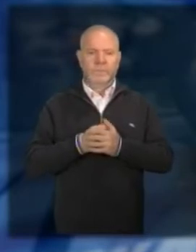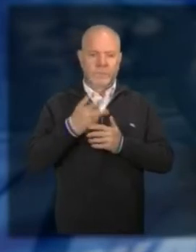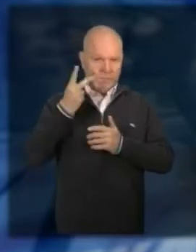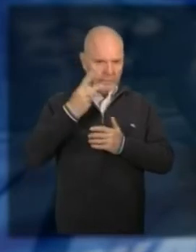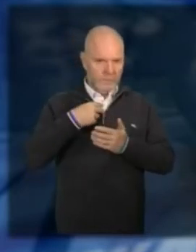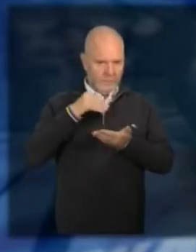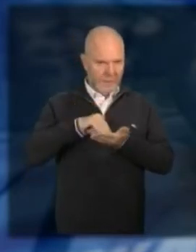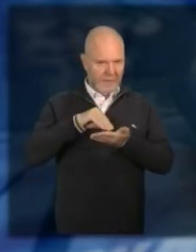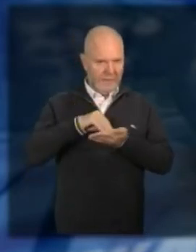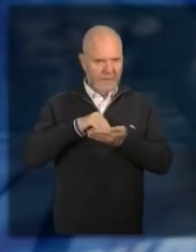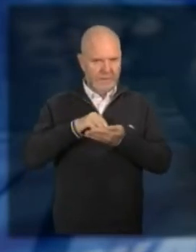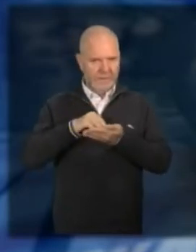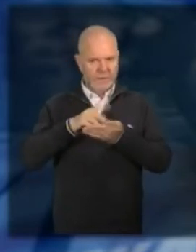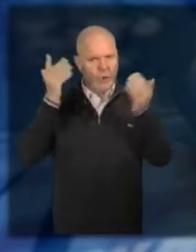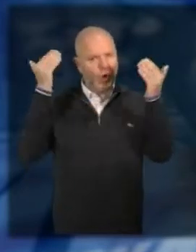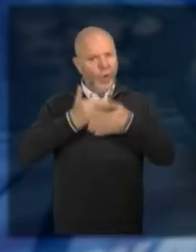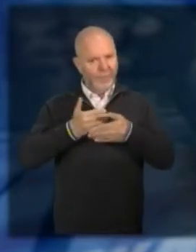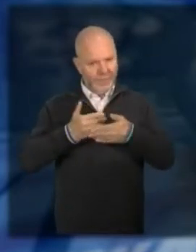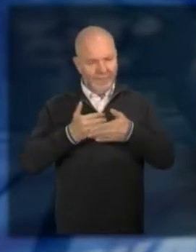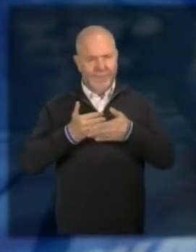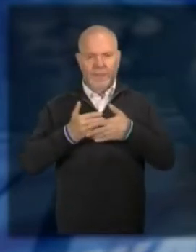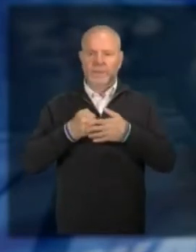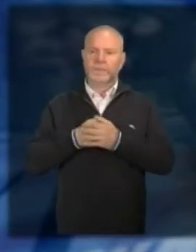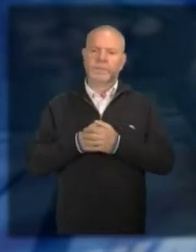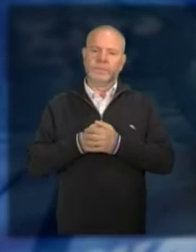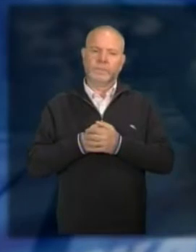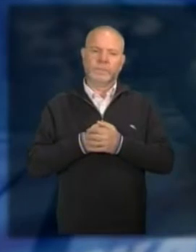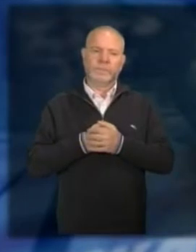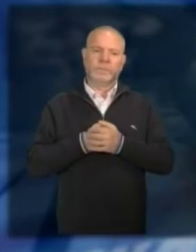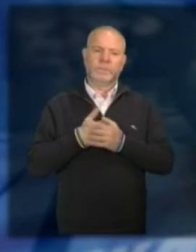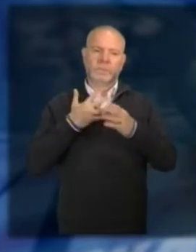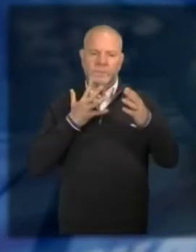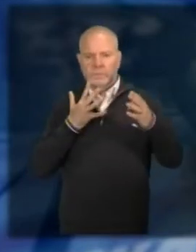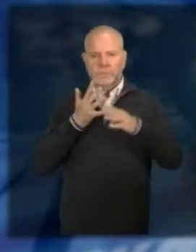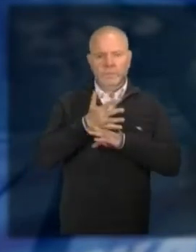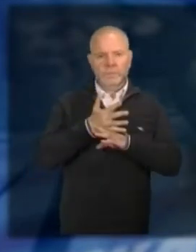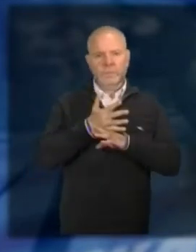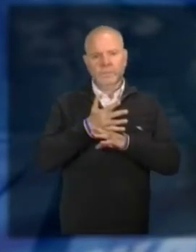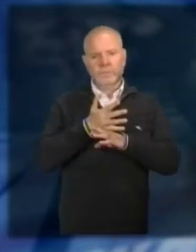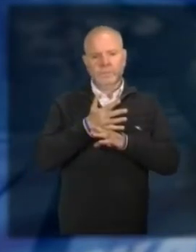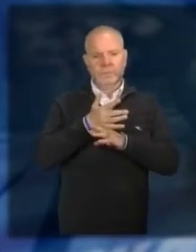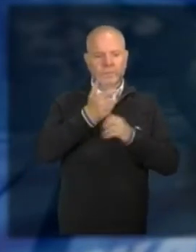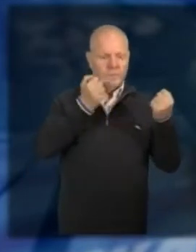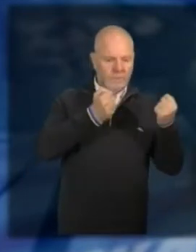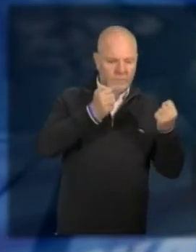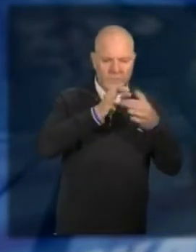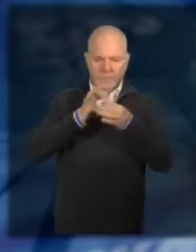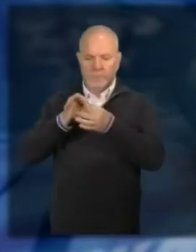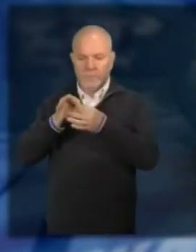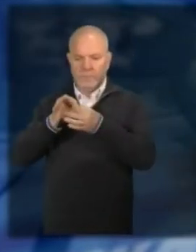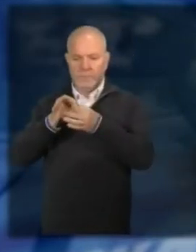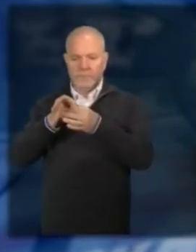del divertimento, con un intervento di tipo esperienziale sul binomio alcol e guida. Però non è